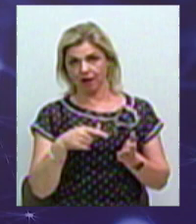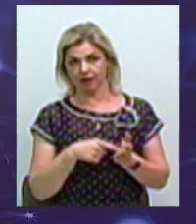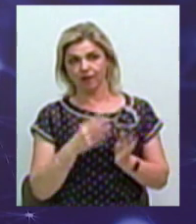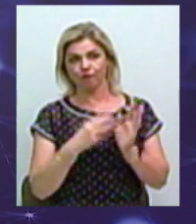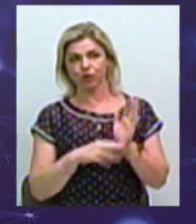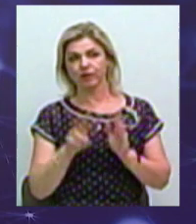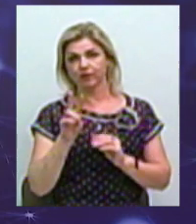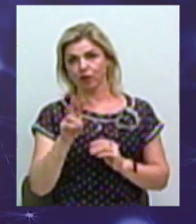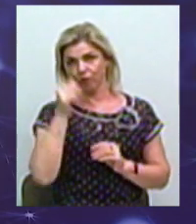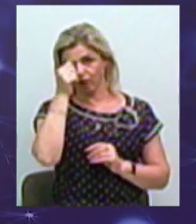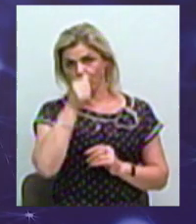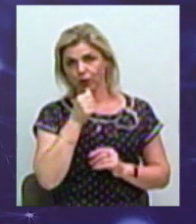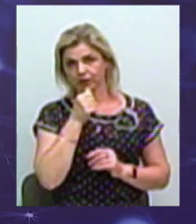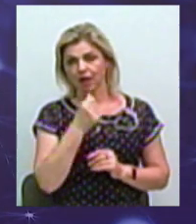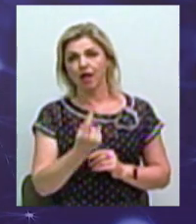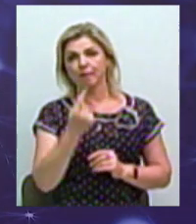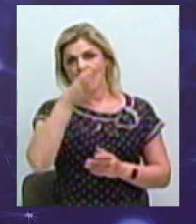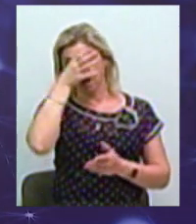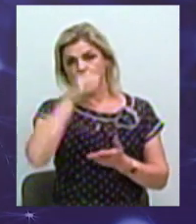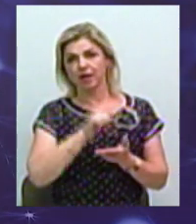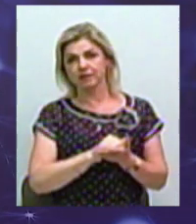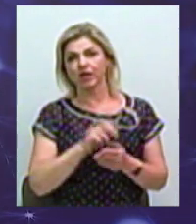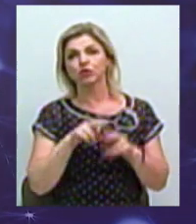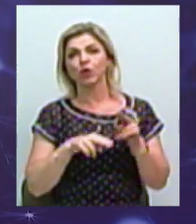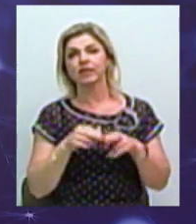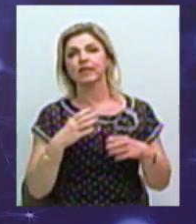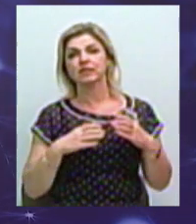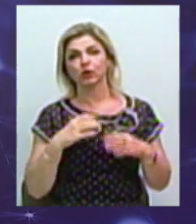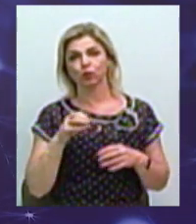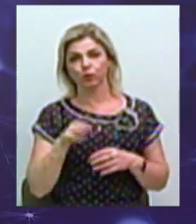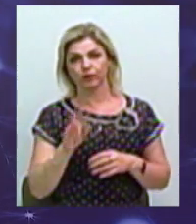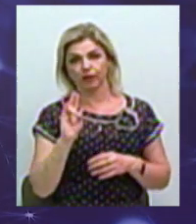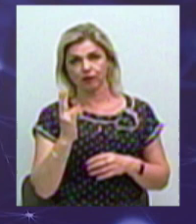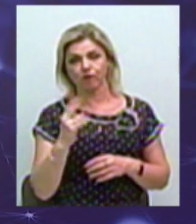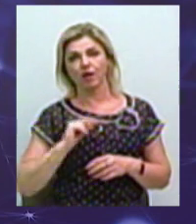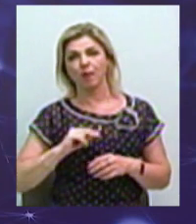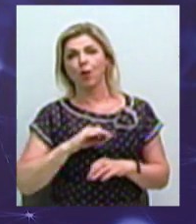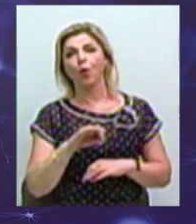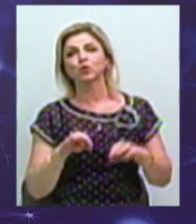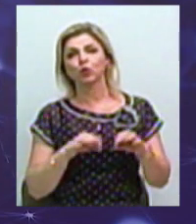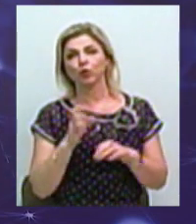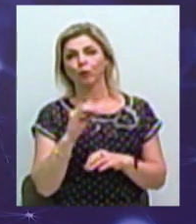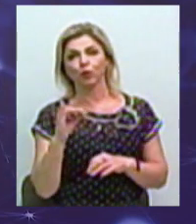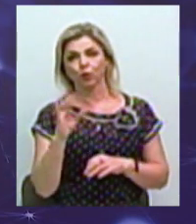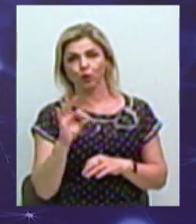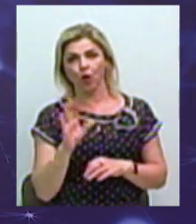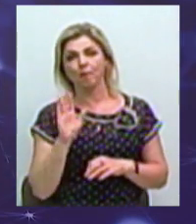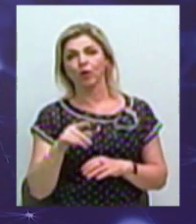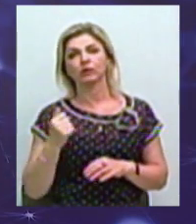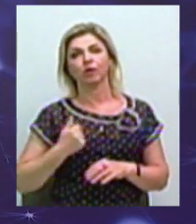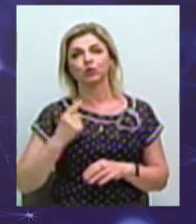року. Первое образование – кораблестроительный институт наш Николаевский. Работал в конструкторском бюро «Прогресс». Затем был призван на